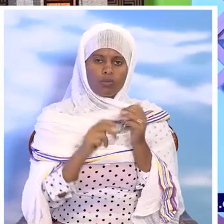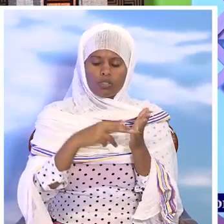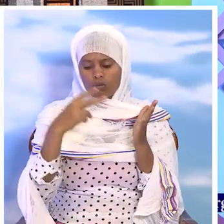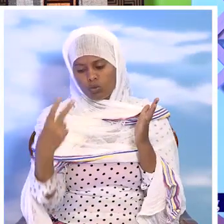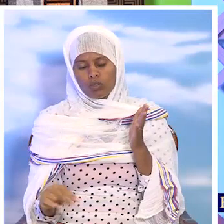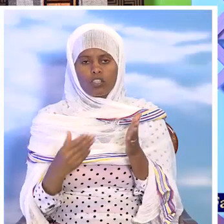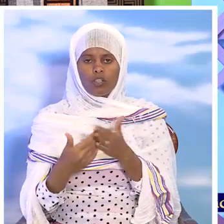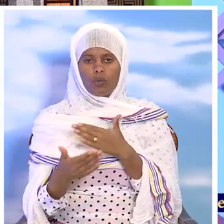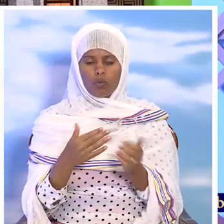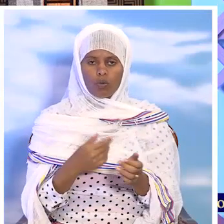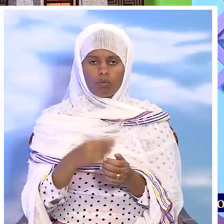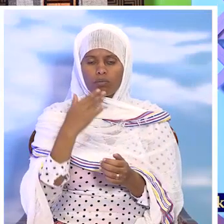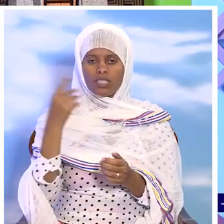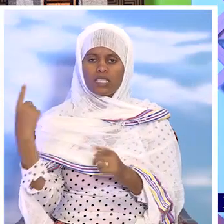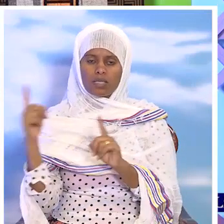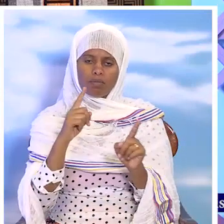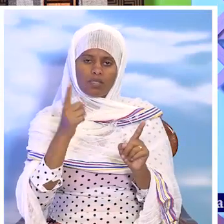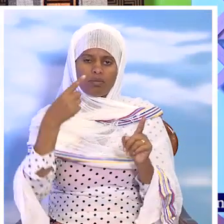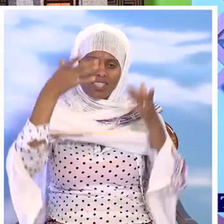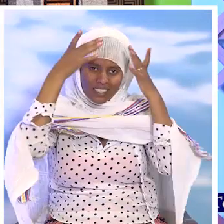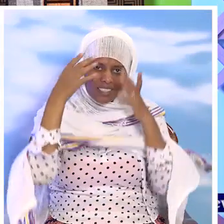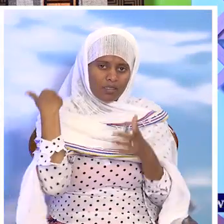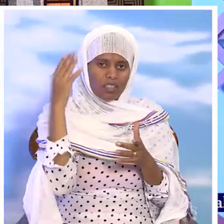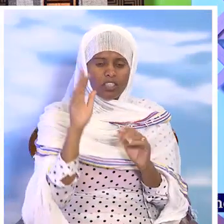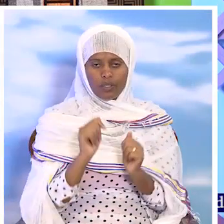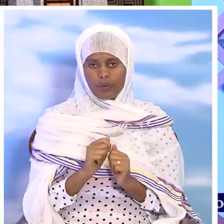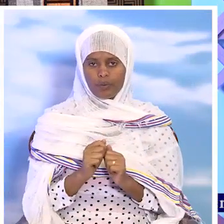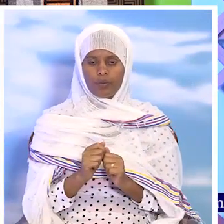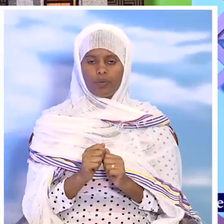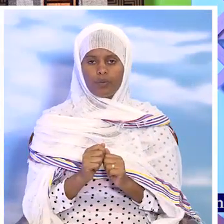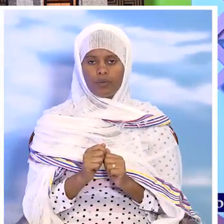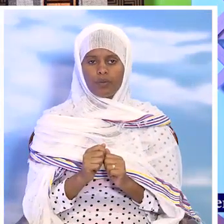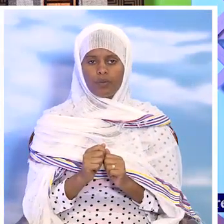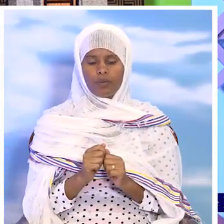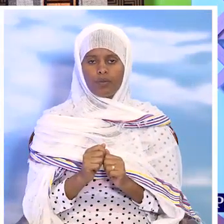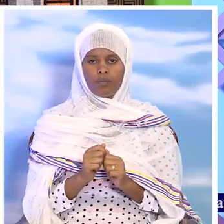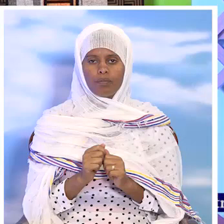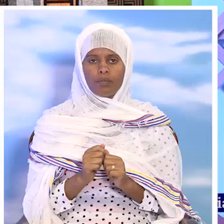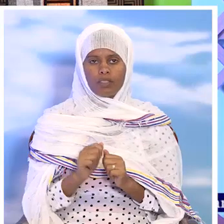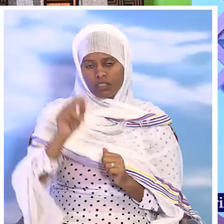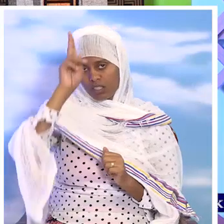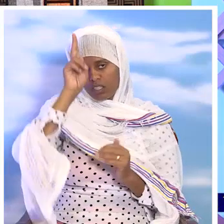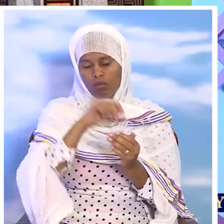እዩ። ነቲ መብፅዑኡ ክጥሕስ ወይ እውን ነቲ መብፅዑ ከፍርስ እዩ ፀላእ ሰናያት ውፃእ ድብሎ ዘሎ።